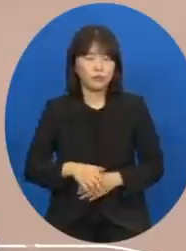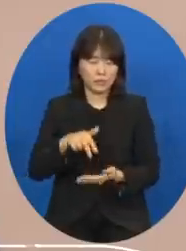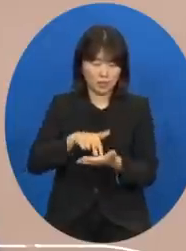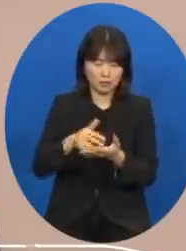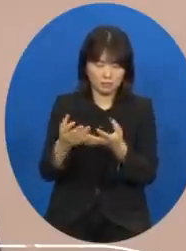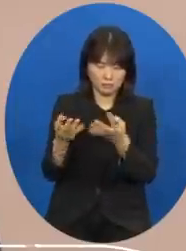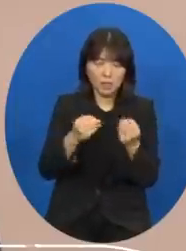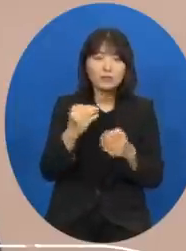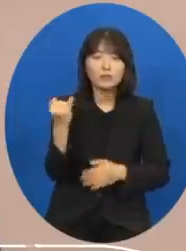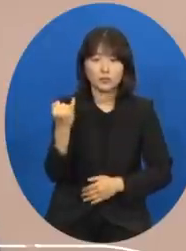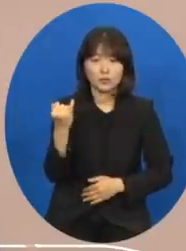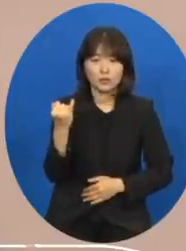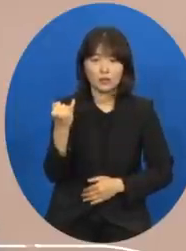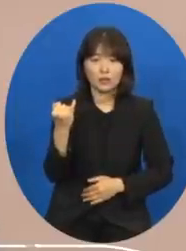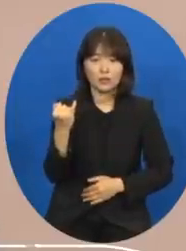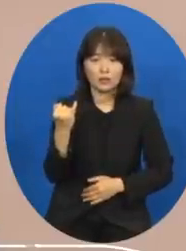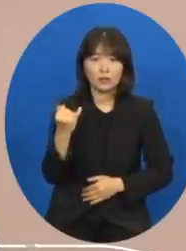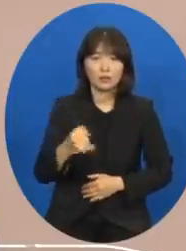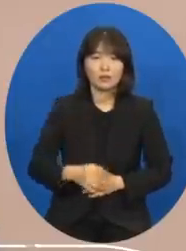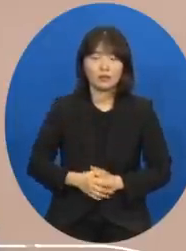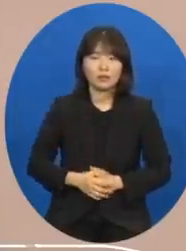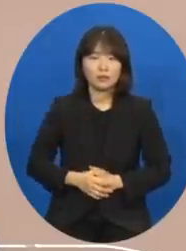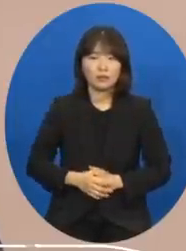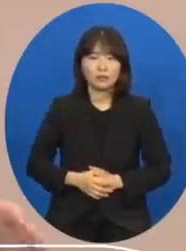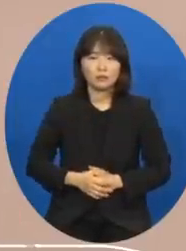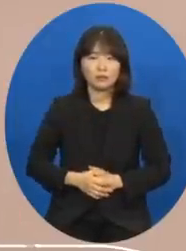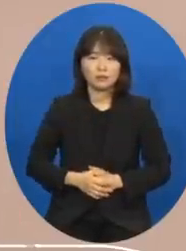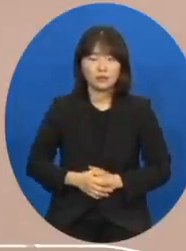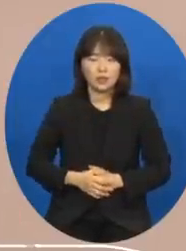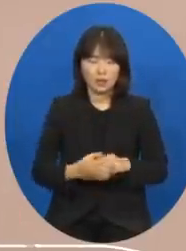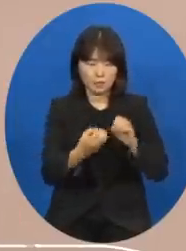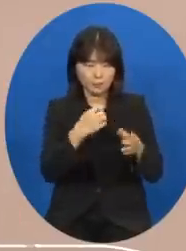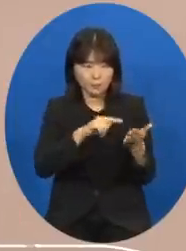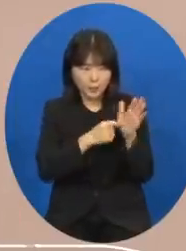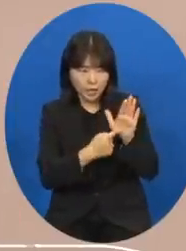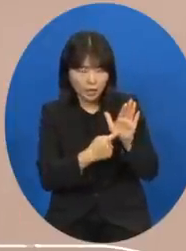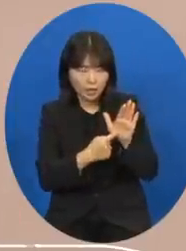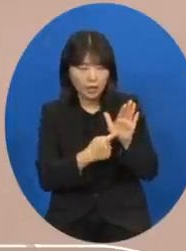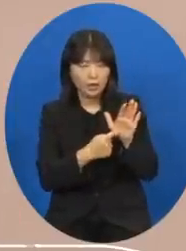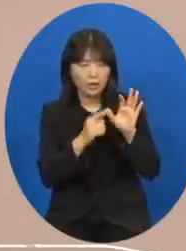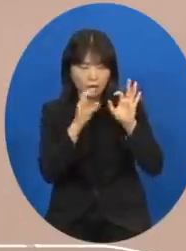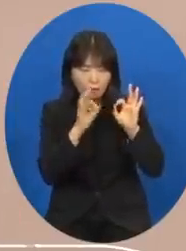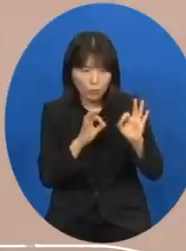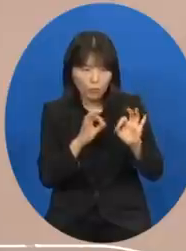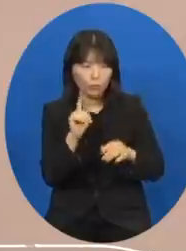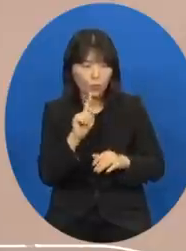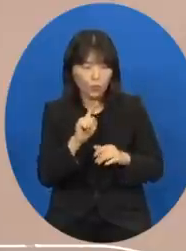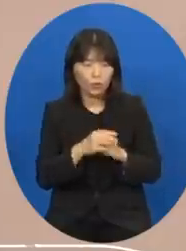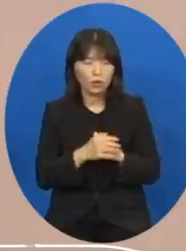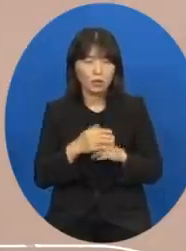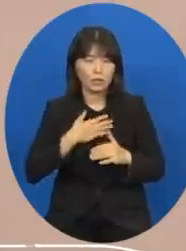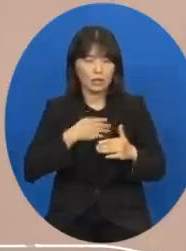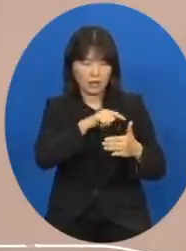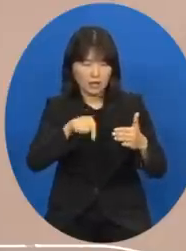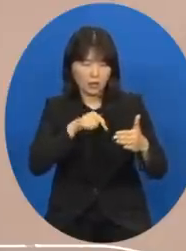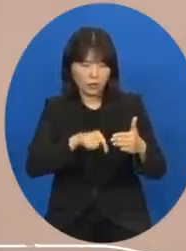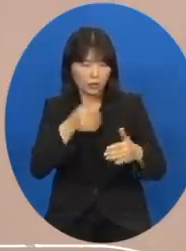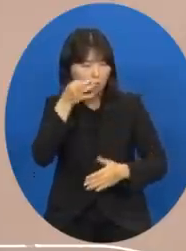여잔데 그렇게 반응하는 것은 자기 속을 들여다 내보이고 싶지 않다는